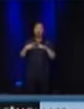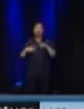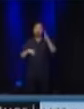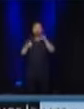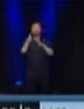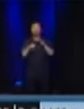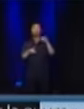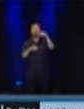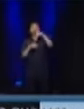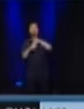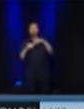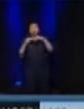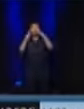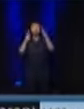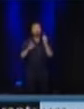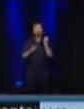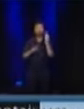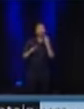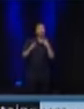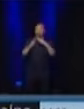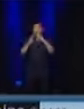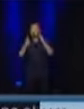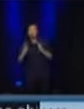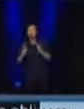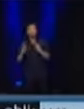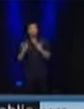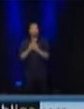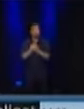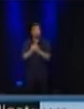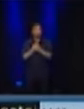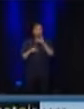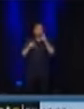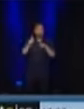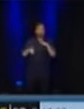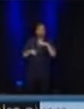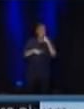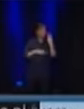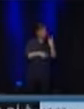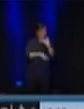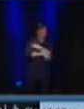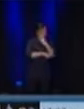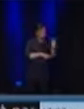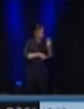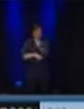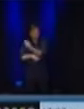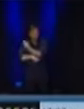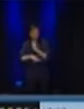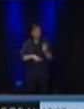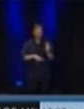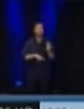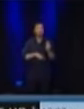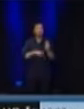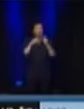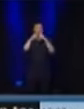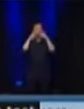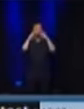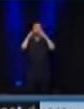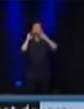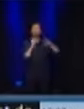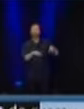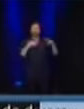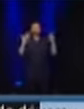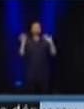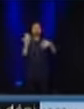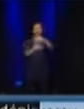dans des rassemblements privés, ça inclut les maisons, s'ils ont eu leurs deux doses, auront plus besoin de